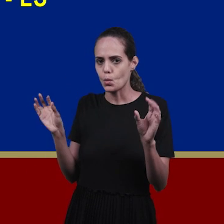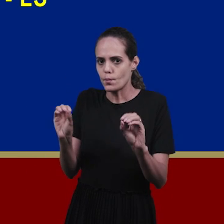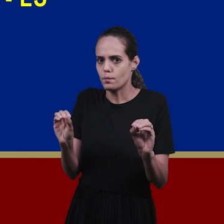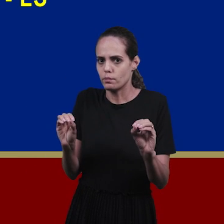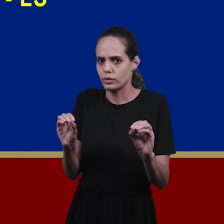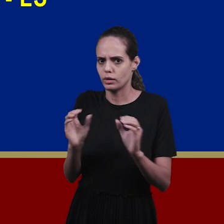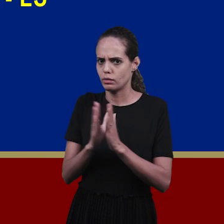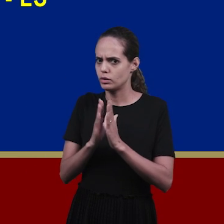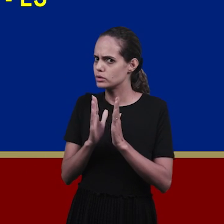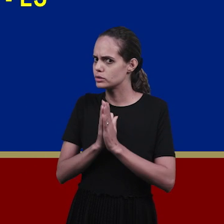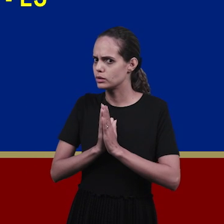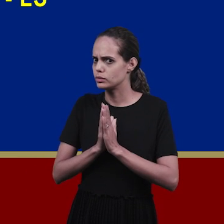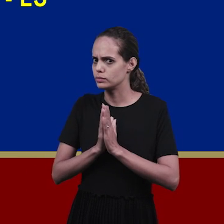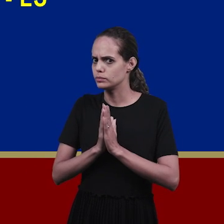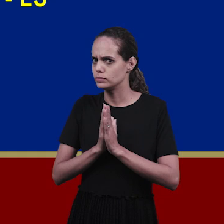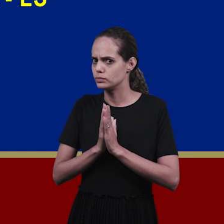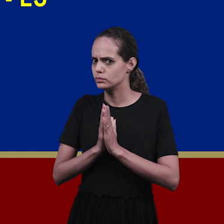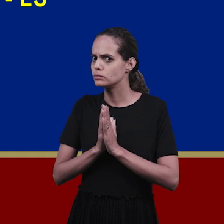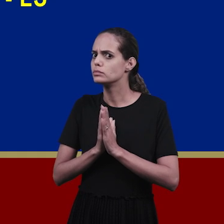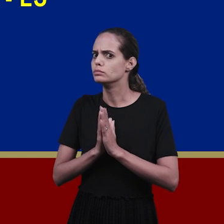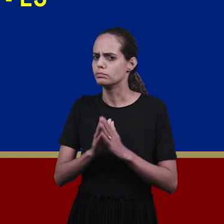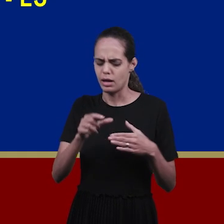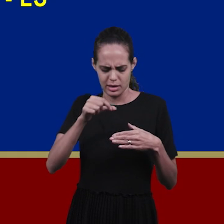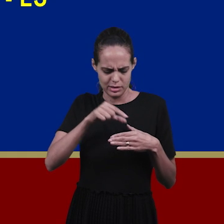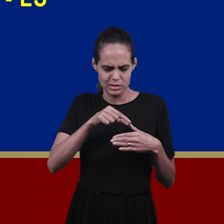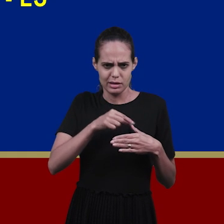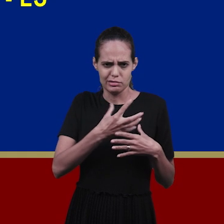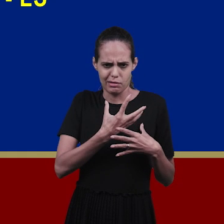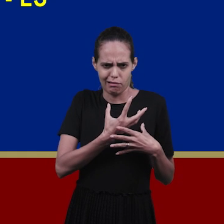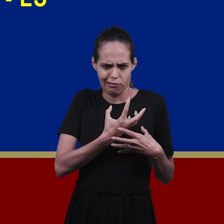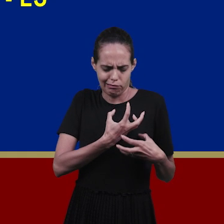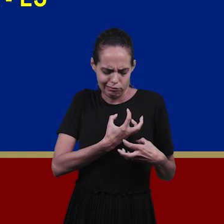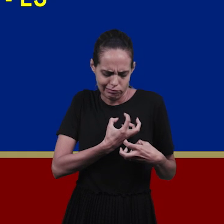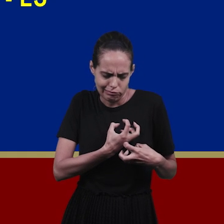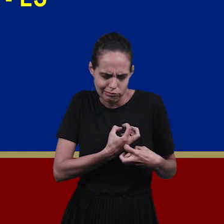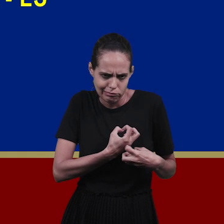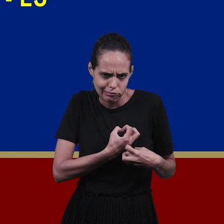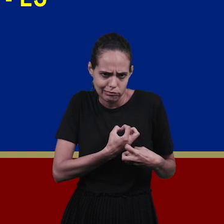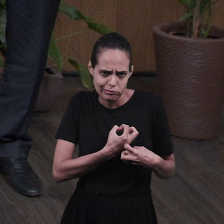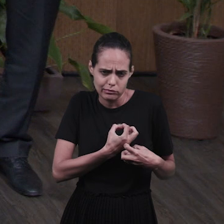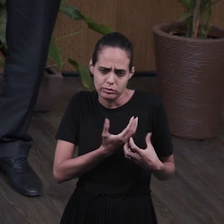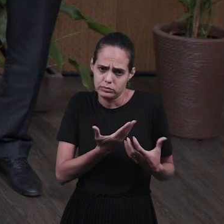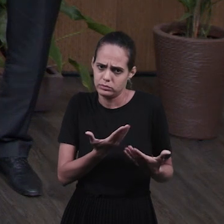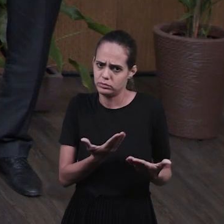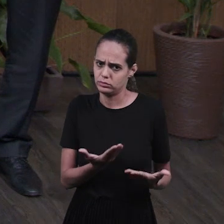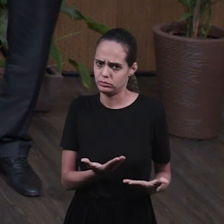dans la prière, la semence va brûler.